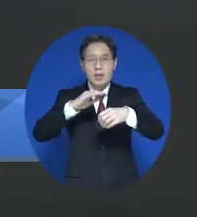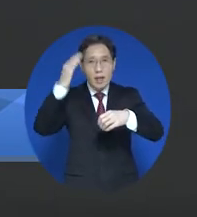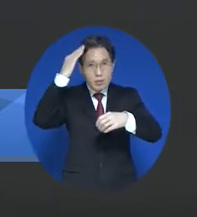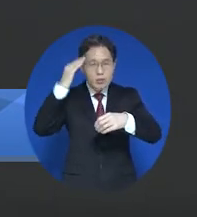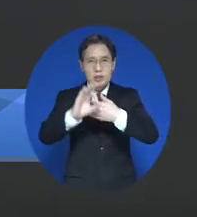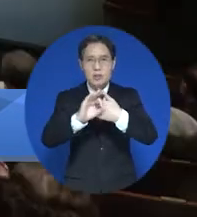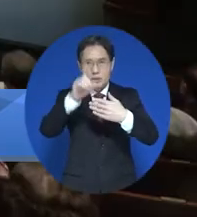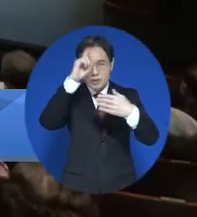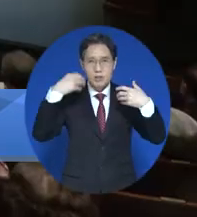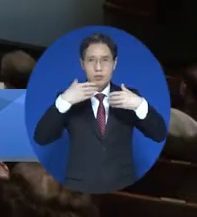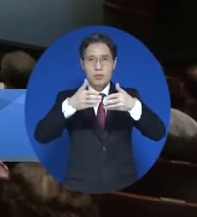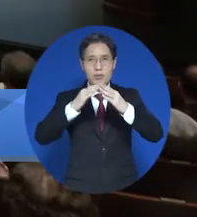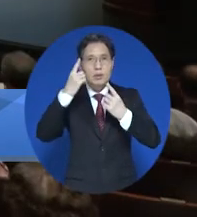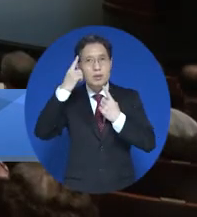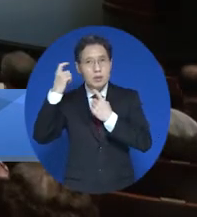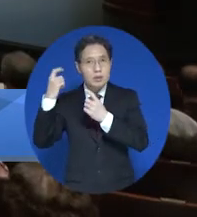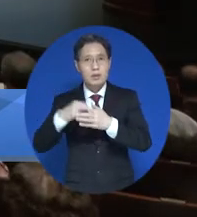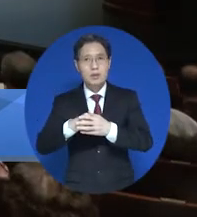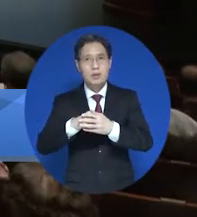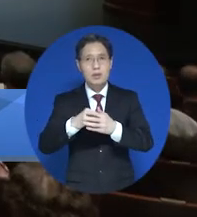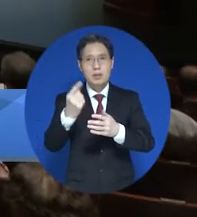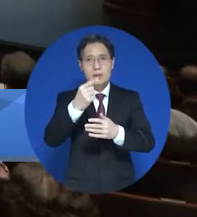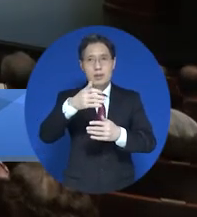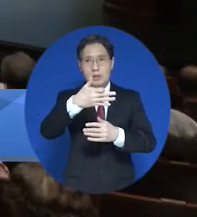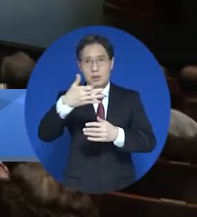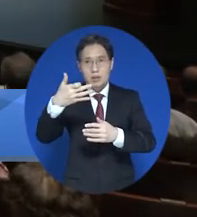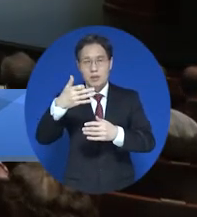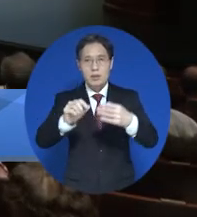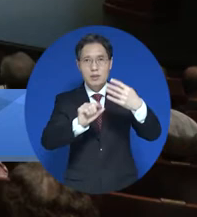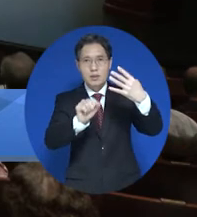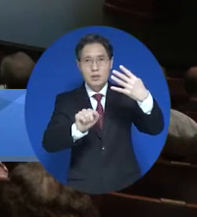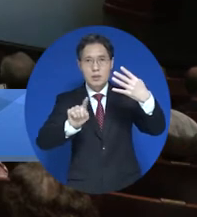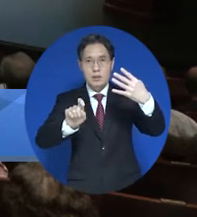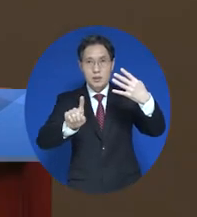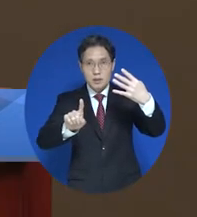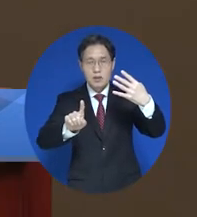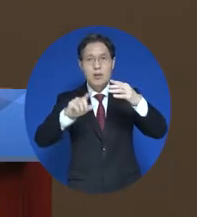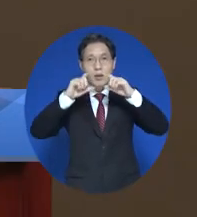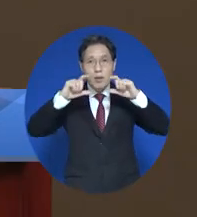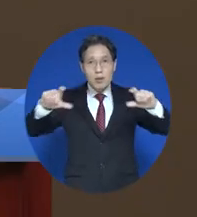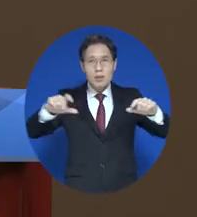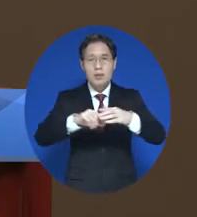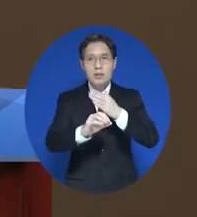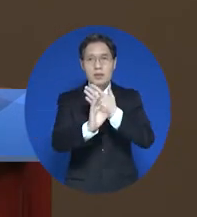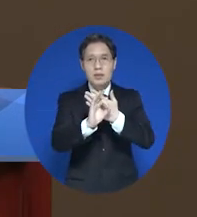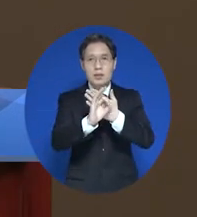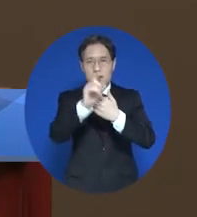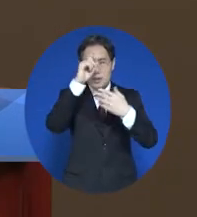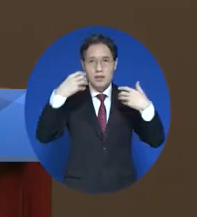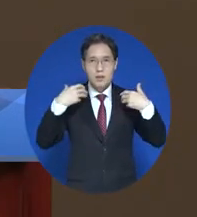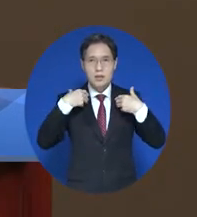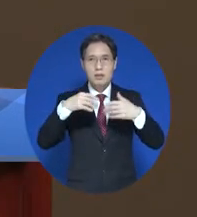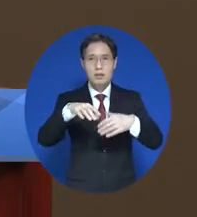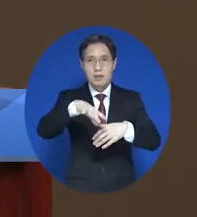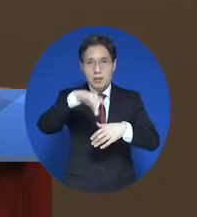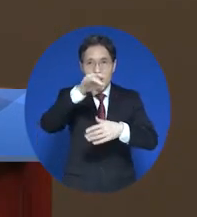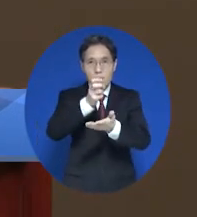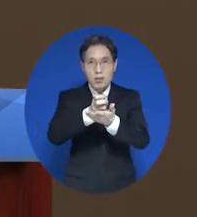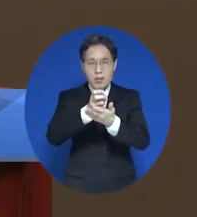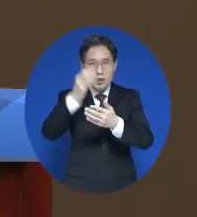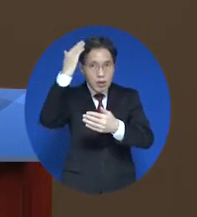열렸습니다 행사에서는 1919년 4월 11일 공포된 임시정부의 첫 던 법인